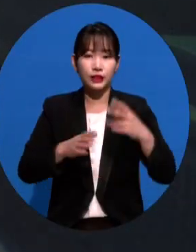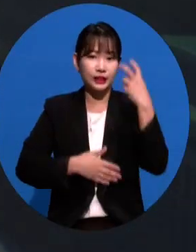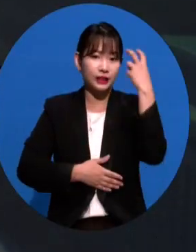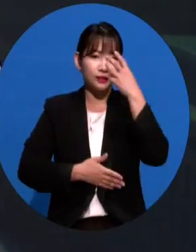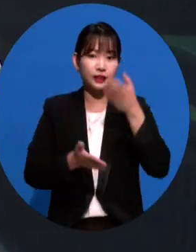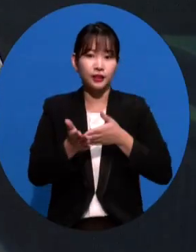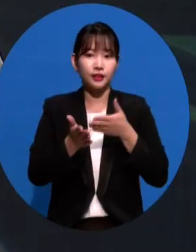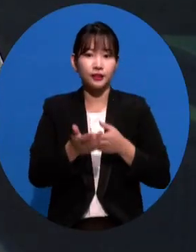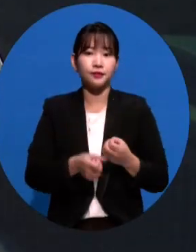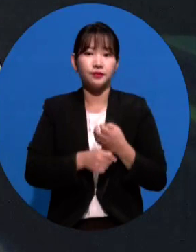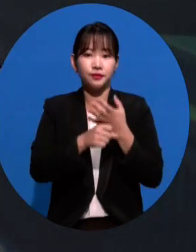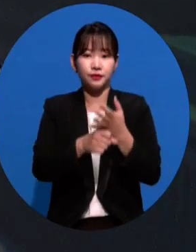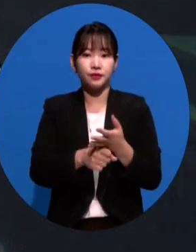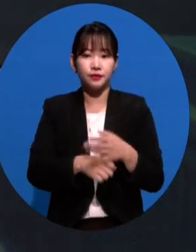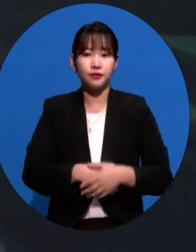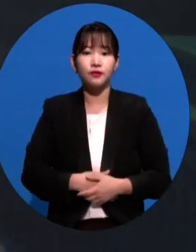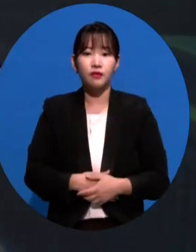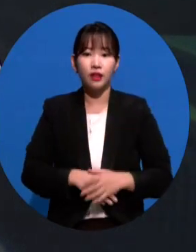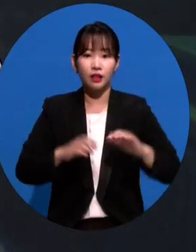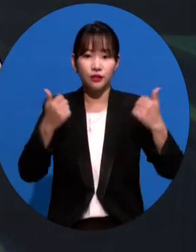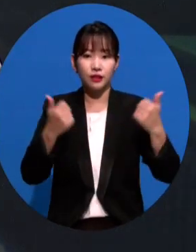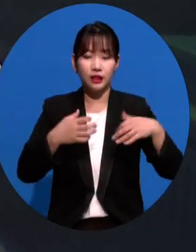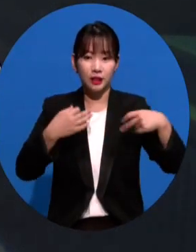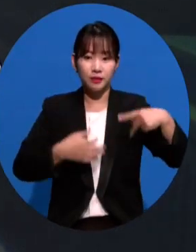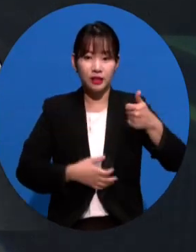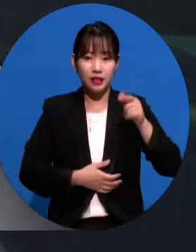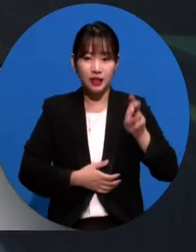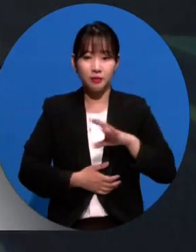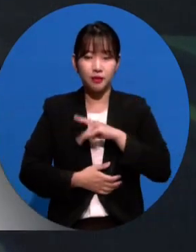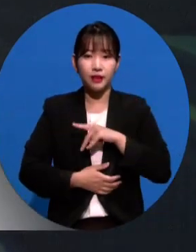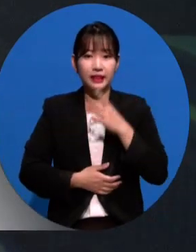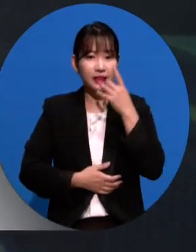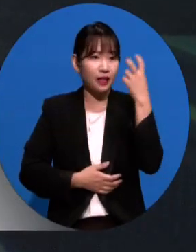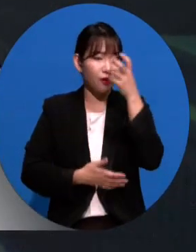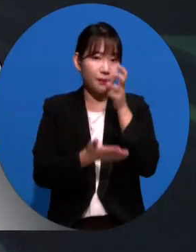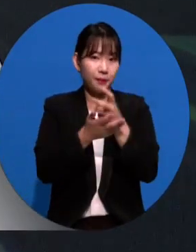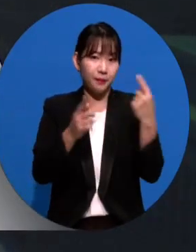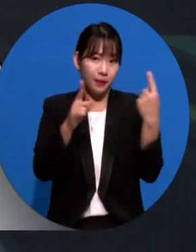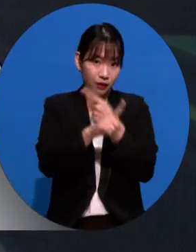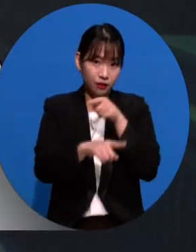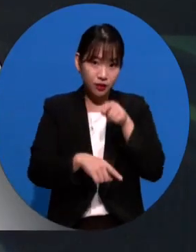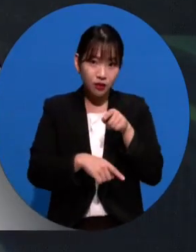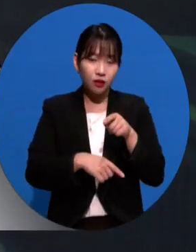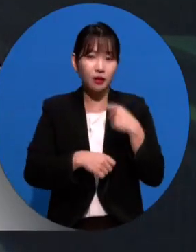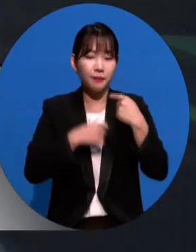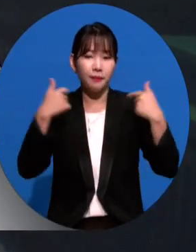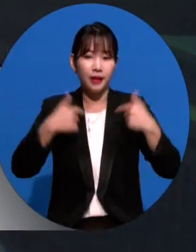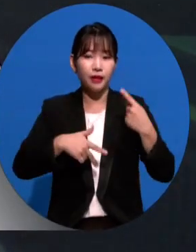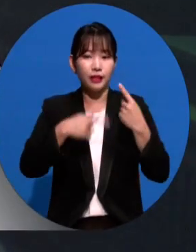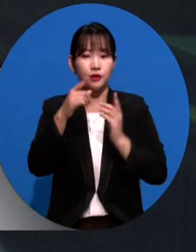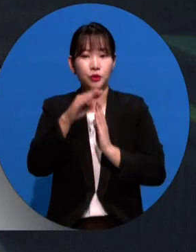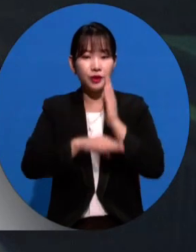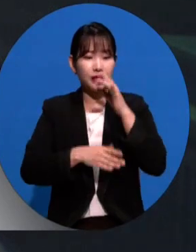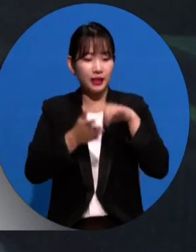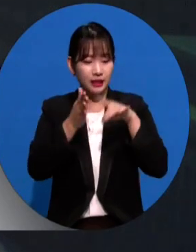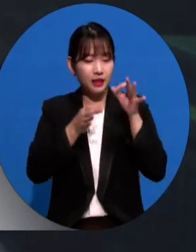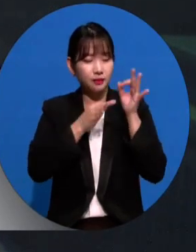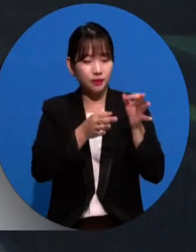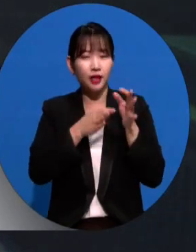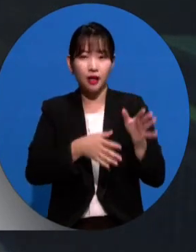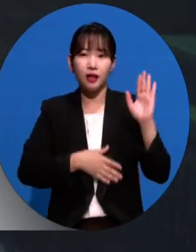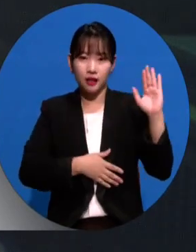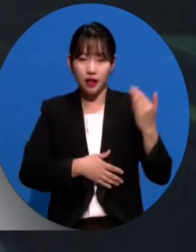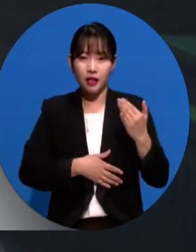국정감사 소식입니다. 국회 김승남 의원은 양곡관리법 개정안은 매년 1조 원 이상 세금을 투입해야